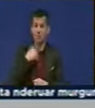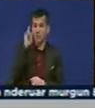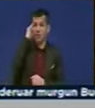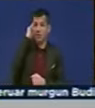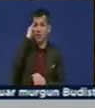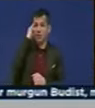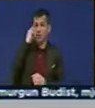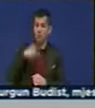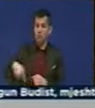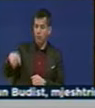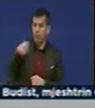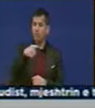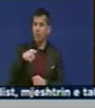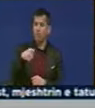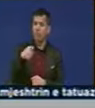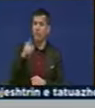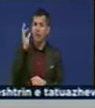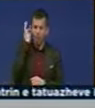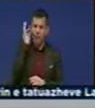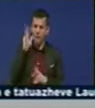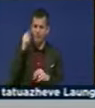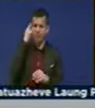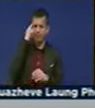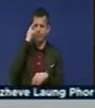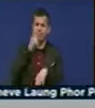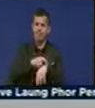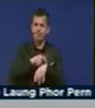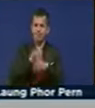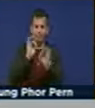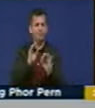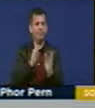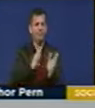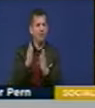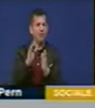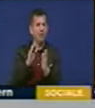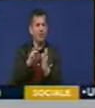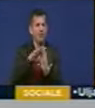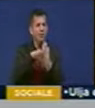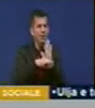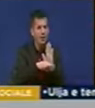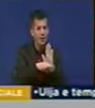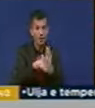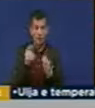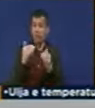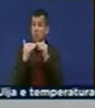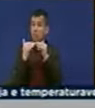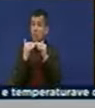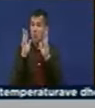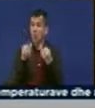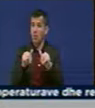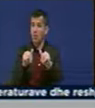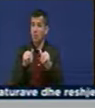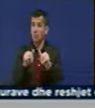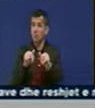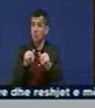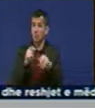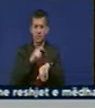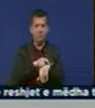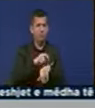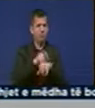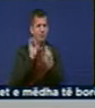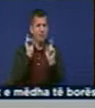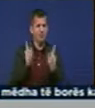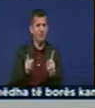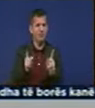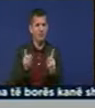zonjat e nderuara do din vetë të organizohen në mesazhet që do t'japin. Në qoftë se jeni dakord të bëjmë një kufizim të